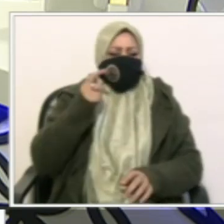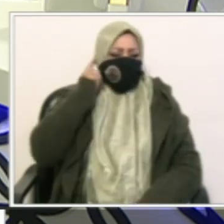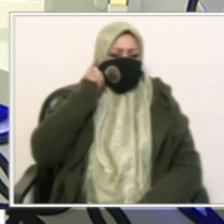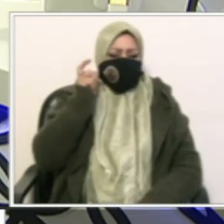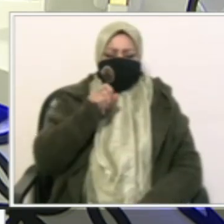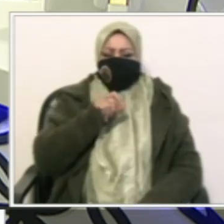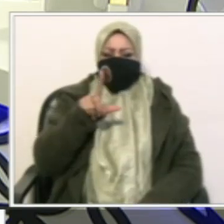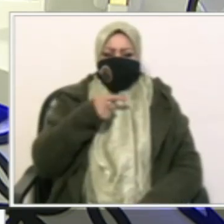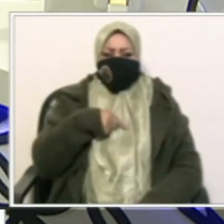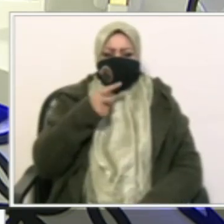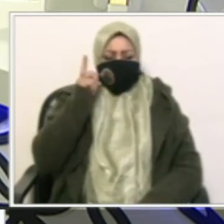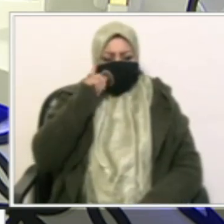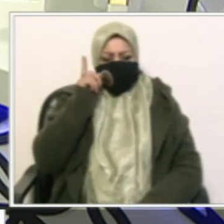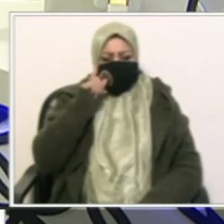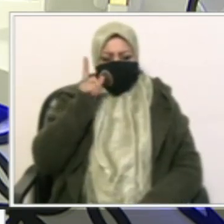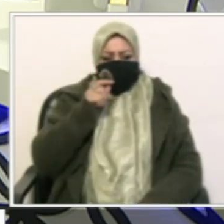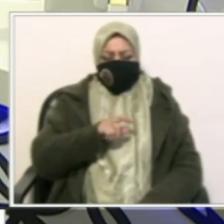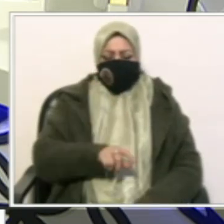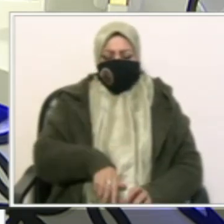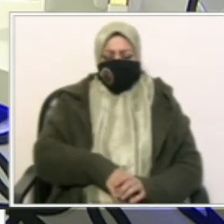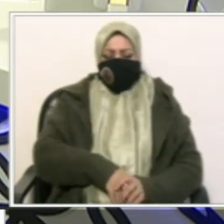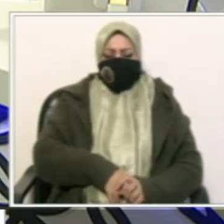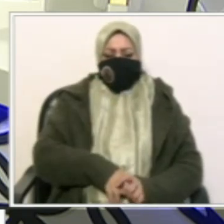الاستفتاح في الصلاة يا